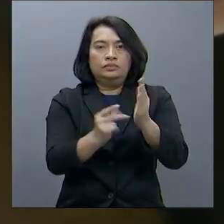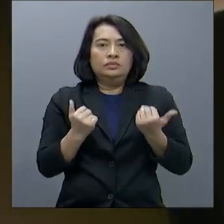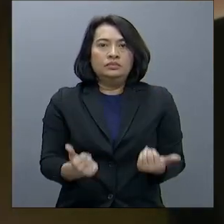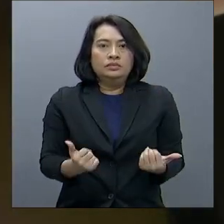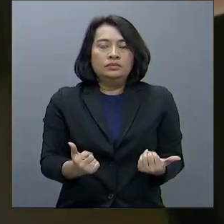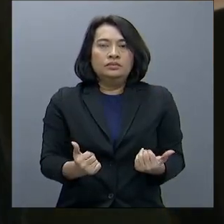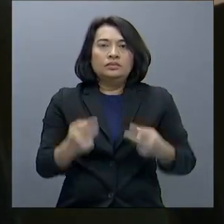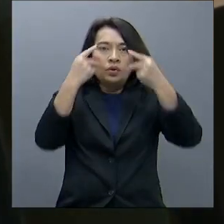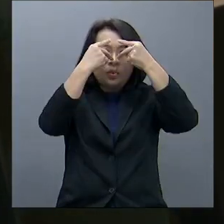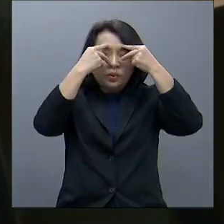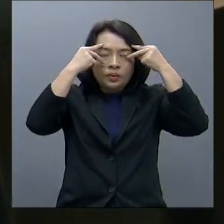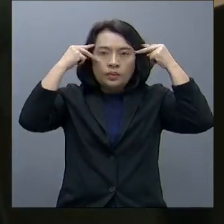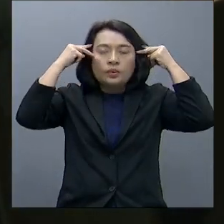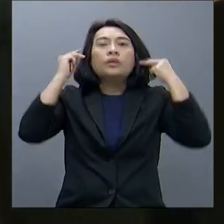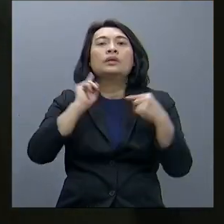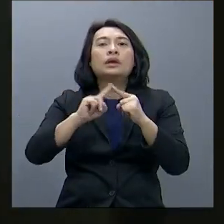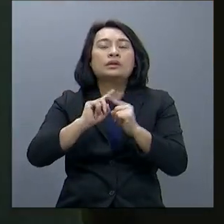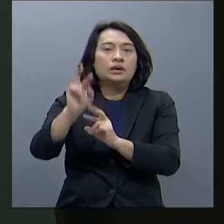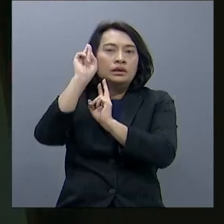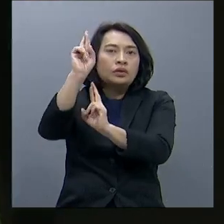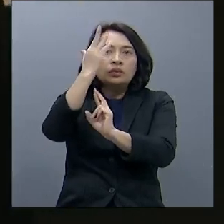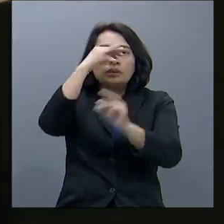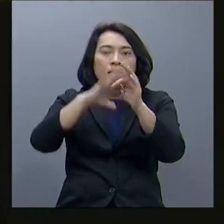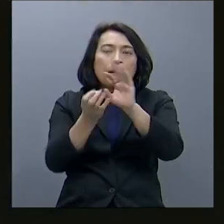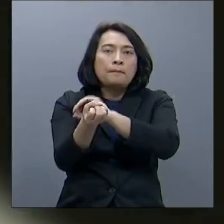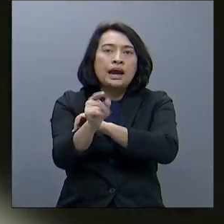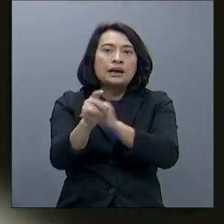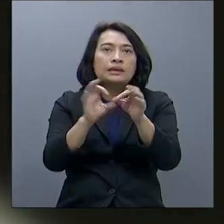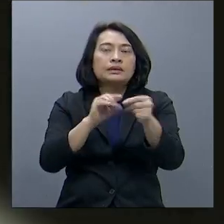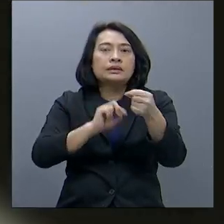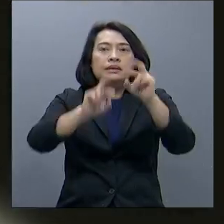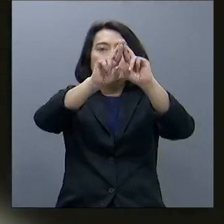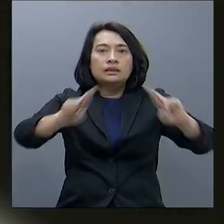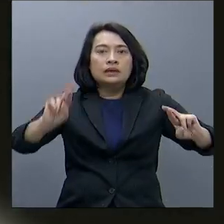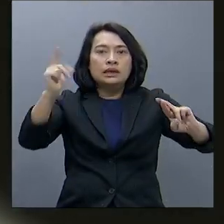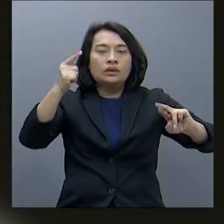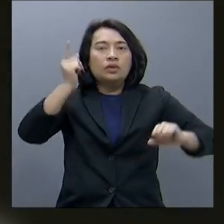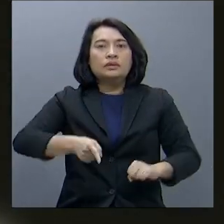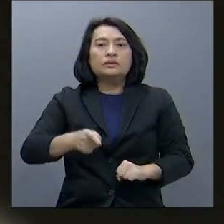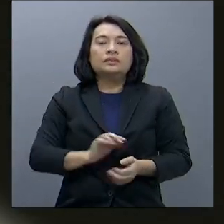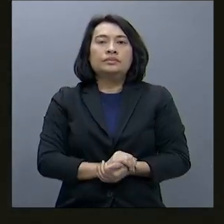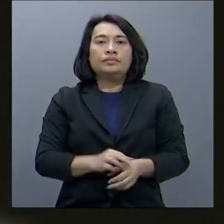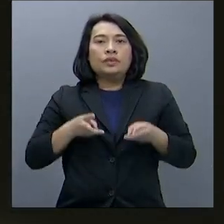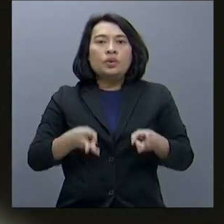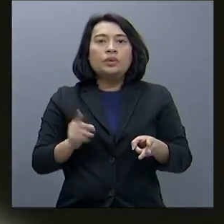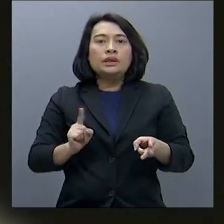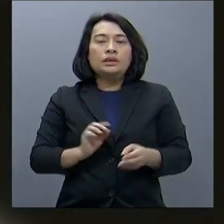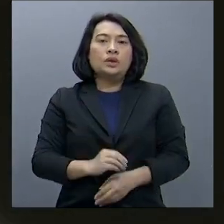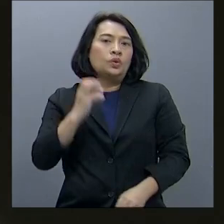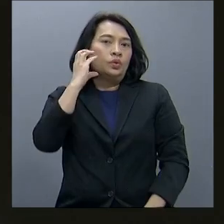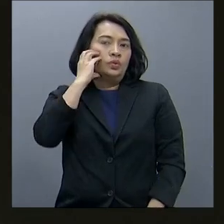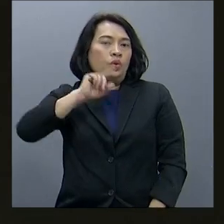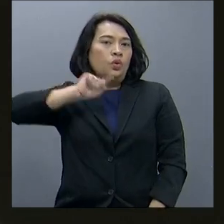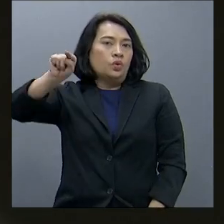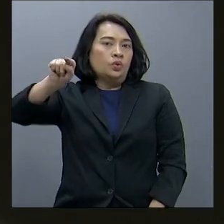มีมิจฉาชีพเยอะจริงๆจำเอาไว้แล้วกันคุณผู้ชมค่ะหากเป็นเพจร้านทองจริงๆ วิธีรีเช็คค่ะโทรศัพท์กลับ